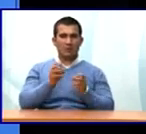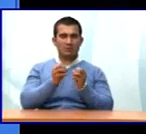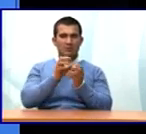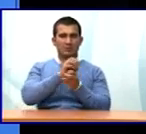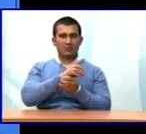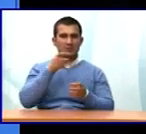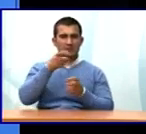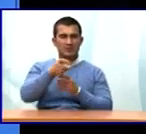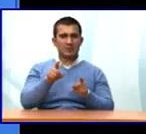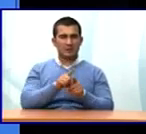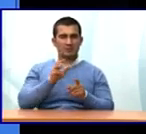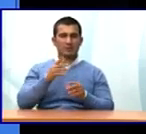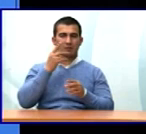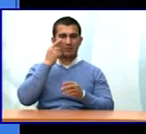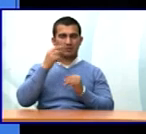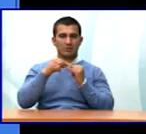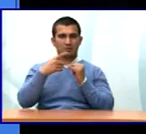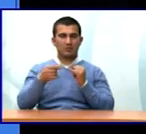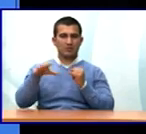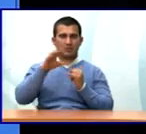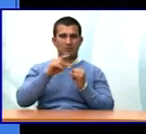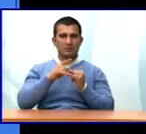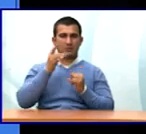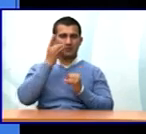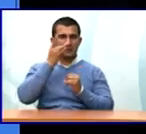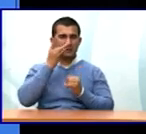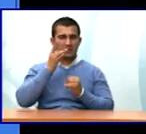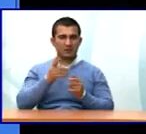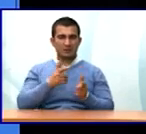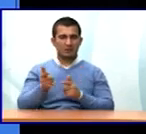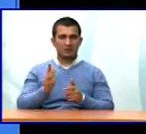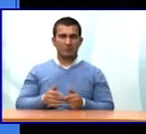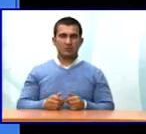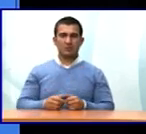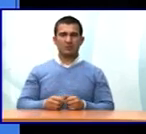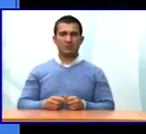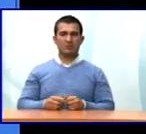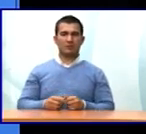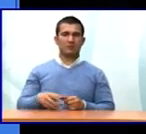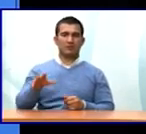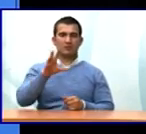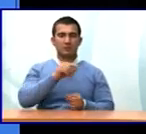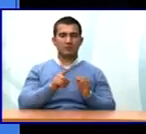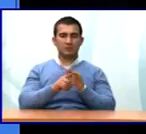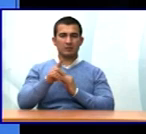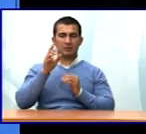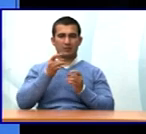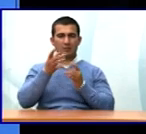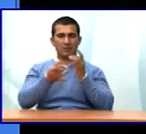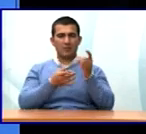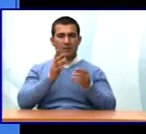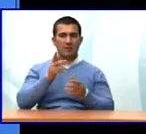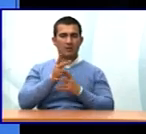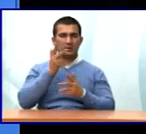Barglarning usti va chetlari zang tusga kiradi. Pastki barglarida dog' paydo bo'ladi.